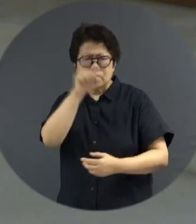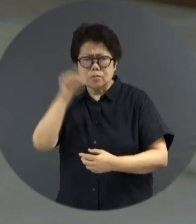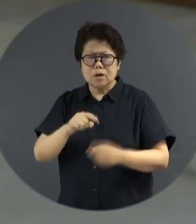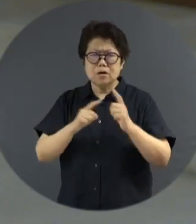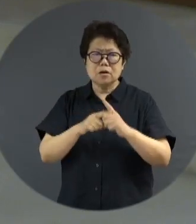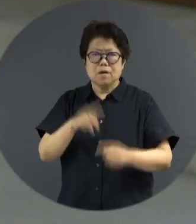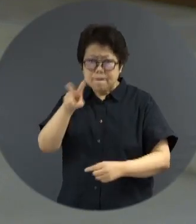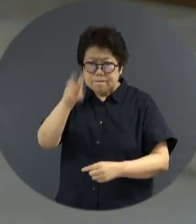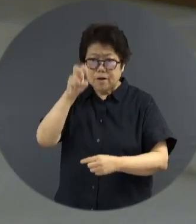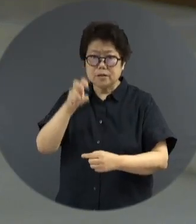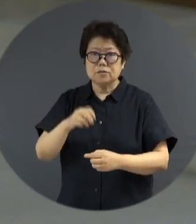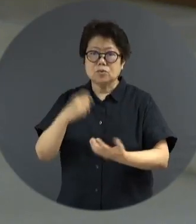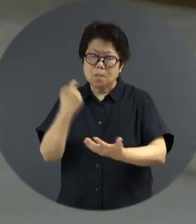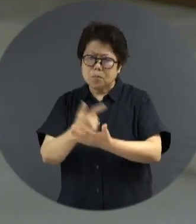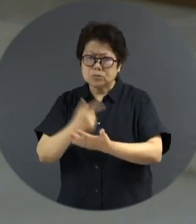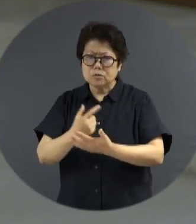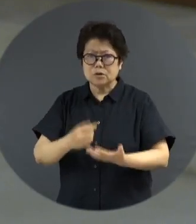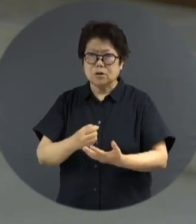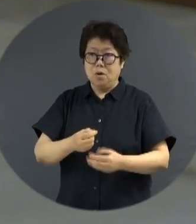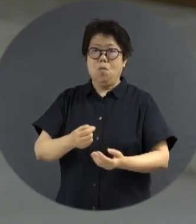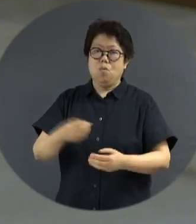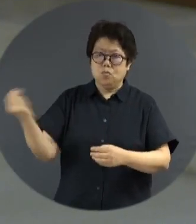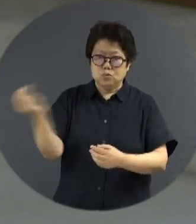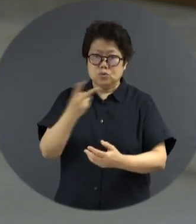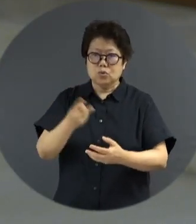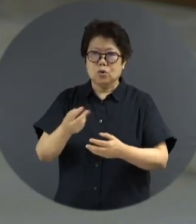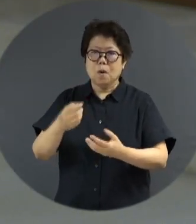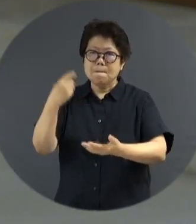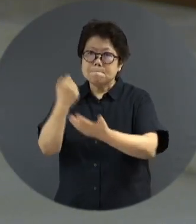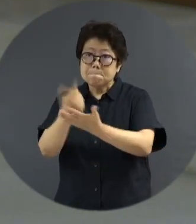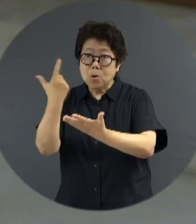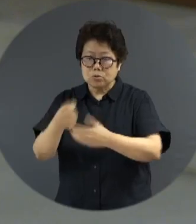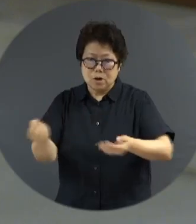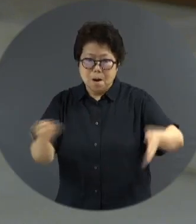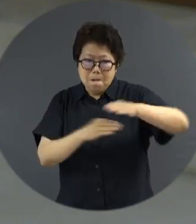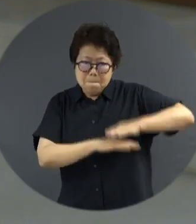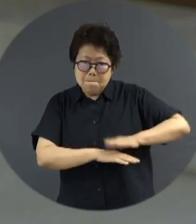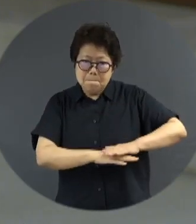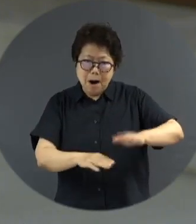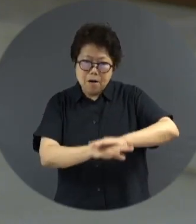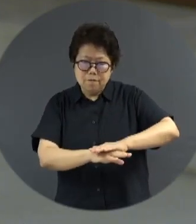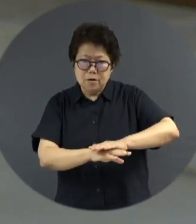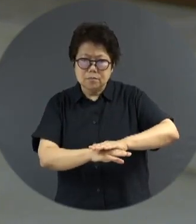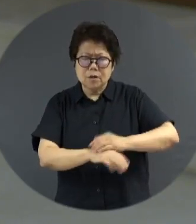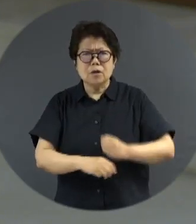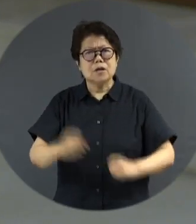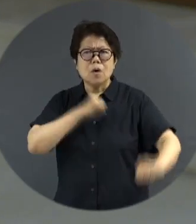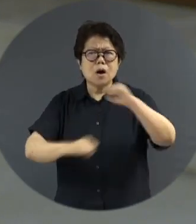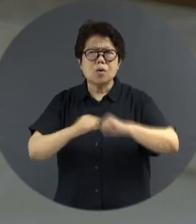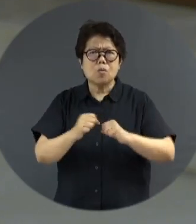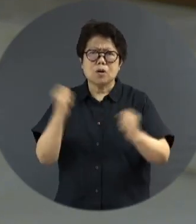了宝藏之后，他重新将这个宝藏又再埋藏起来呢？这个行动是很特别